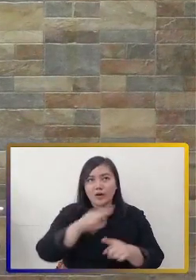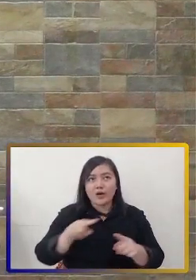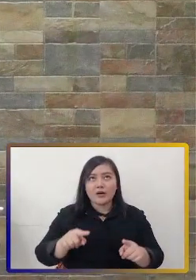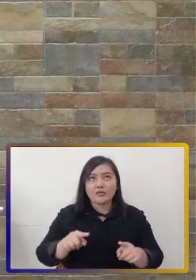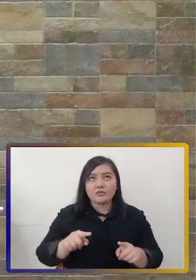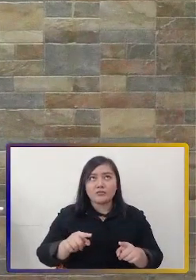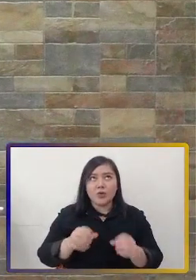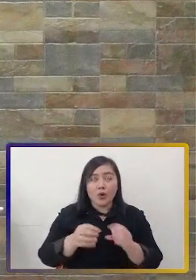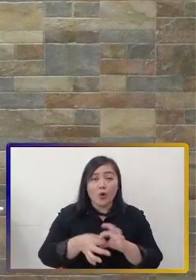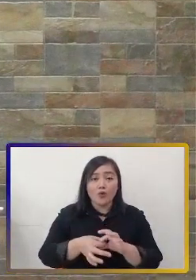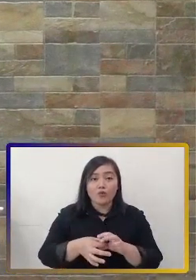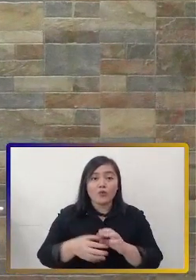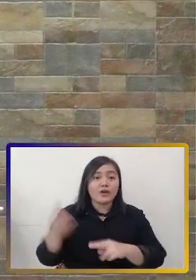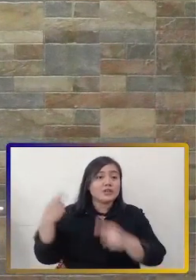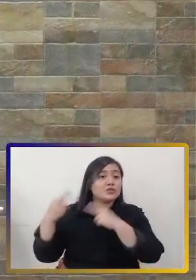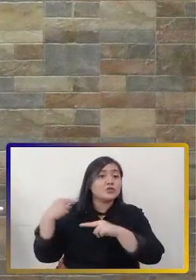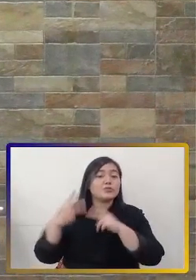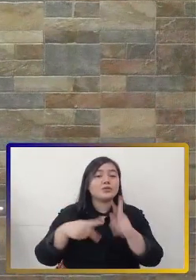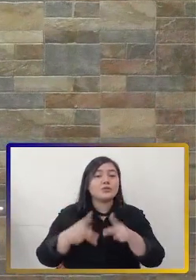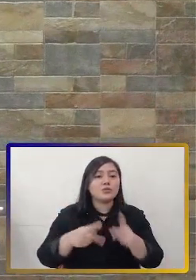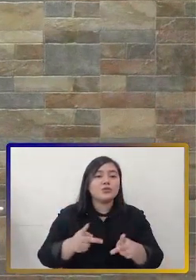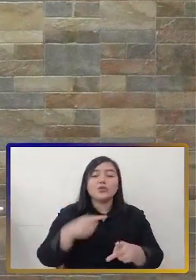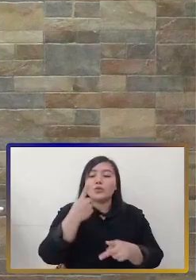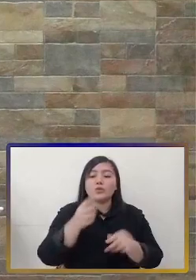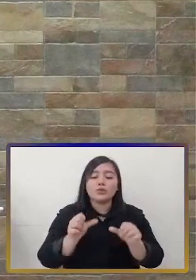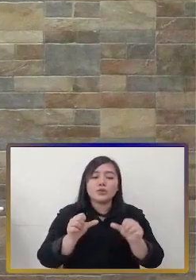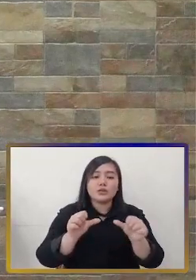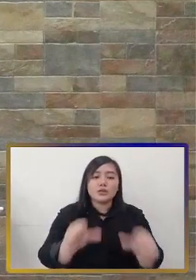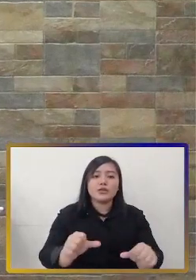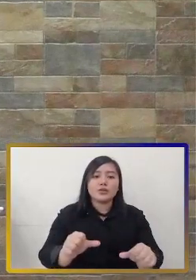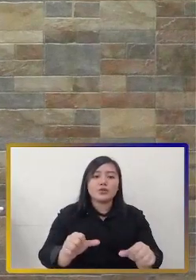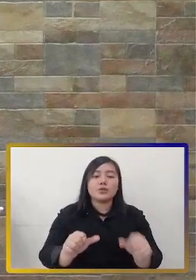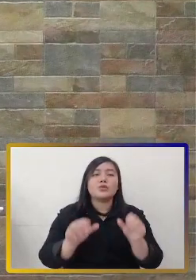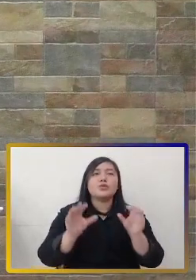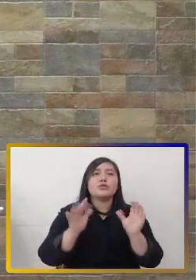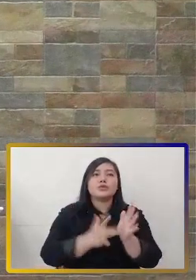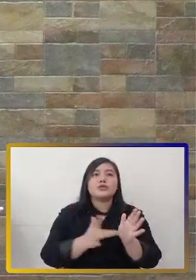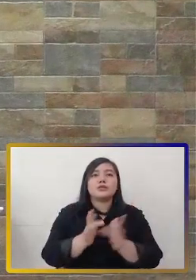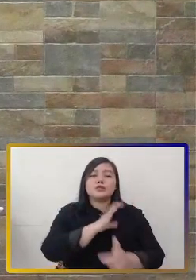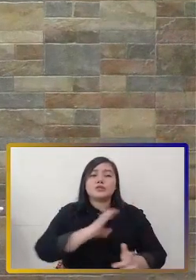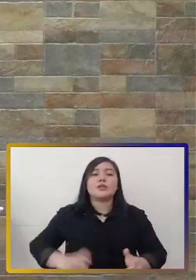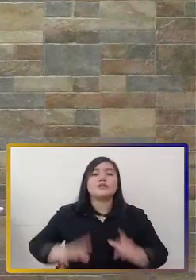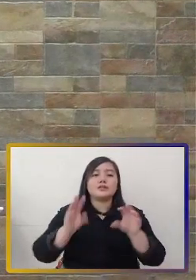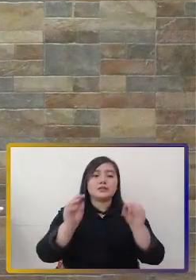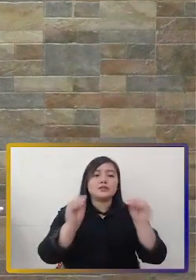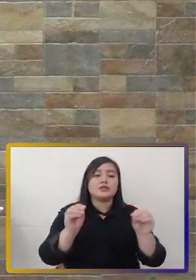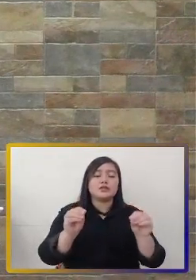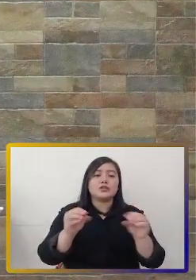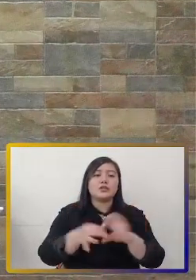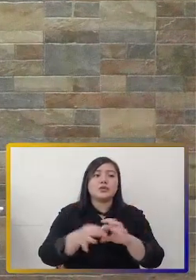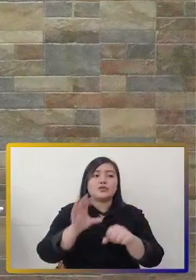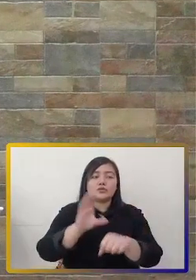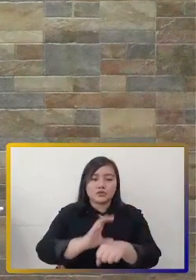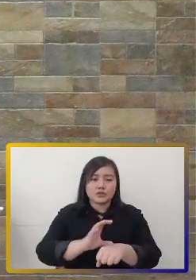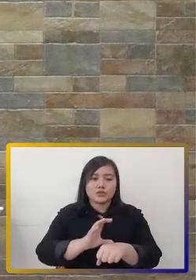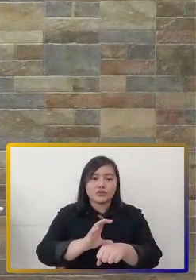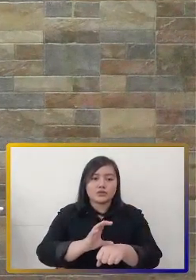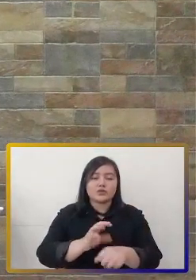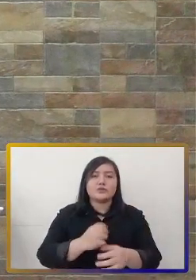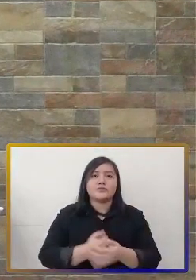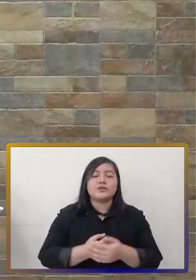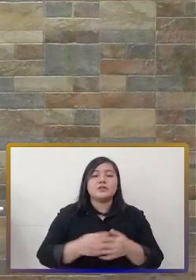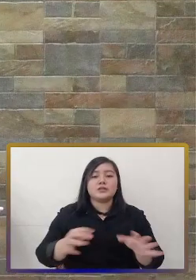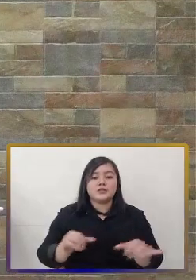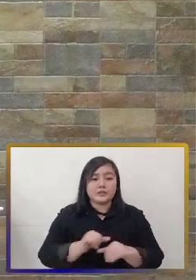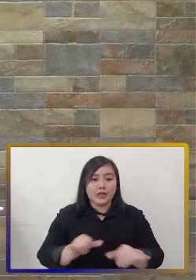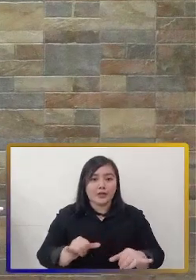ng simbahan, ng katuruan ng simbahan na ipinagpatuloy ng mga apostles na kanilang natutunan sa